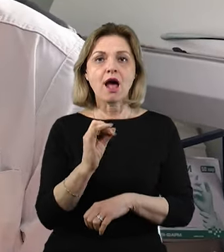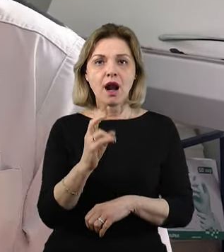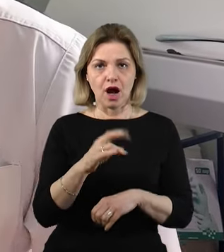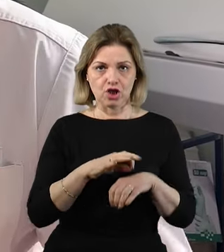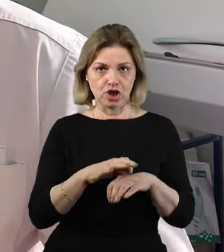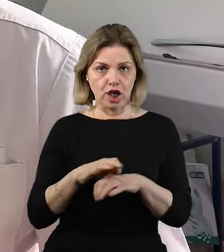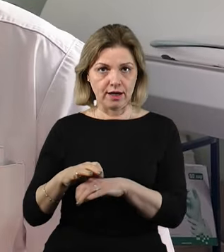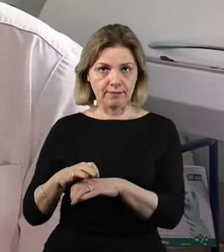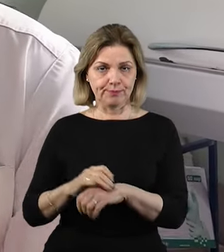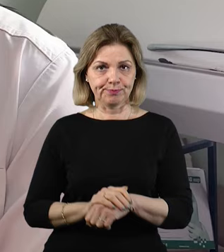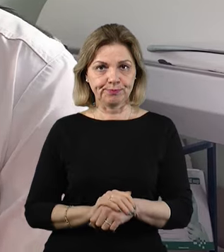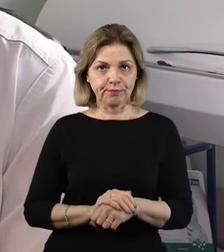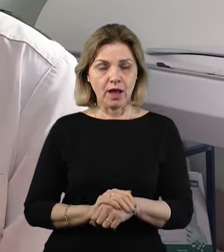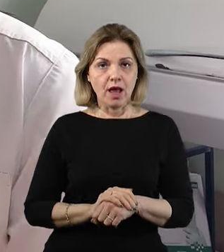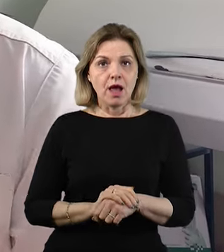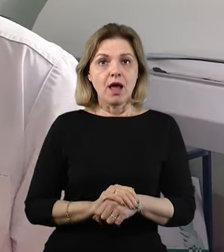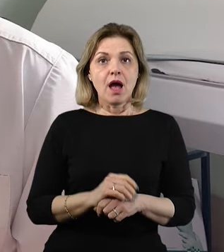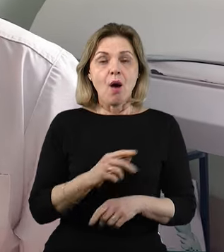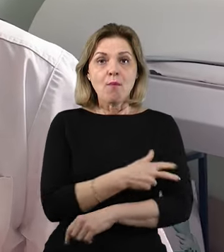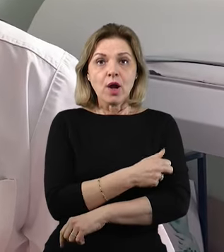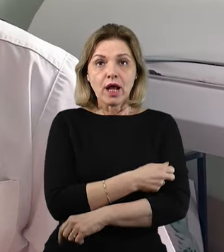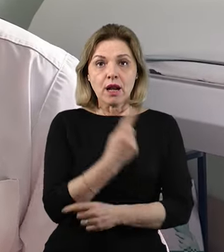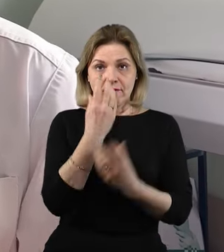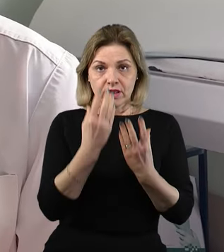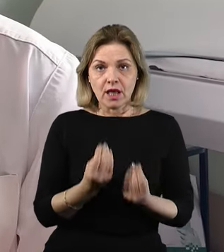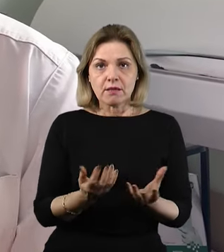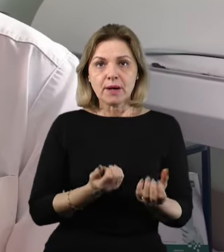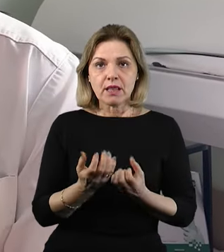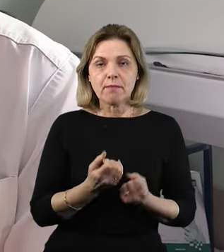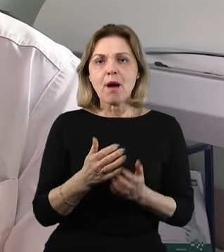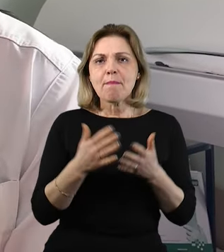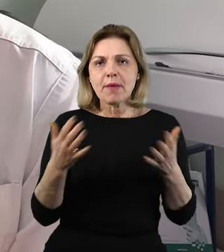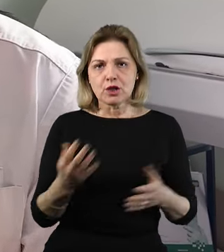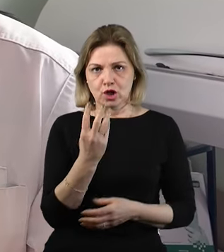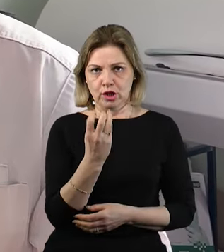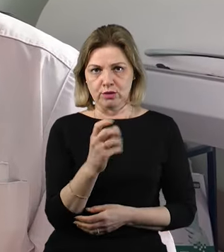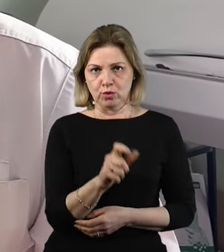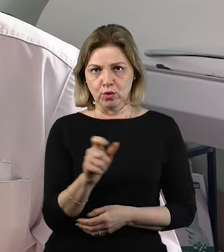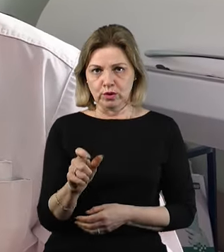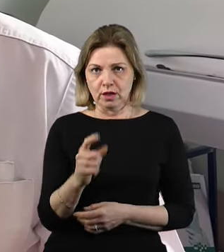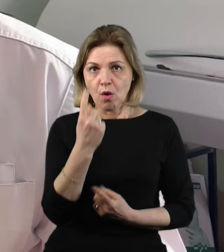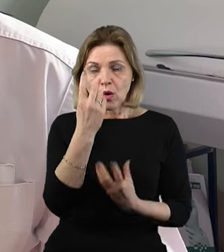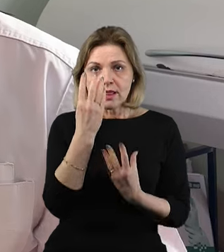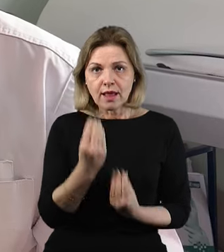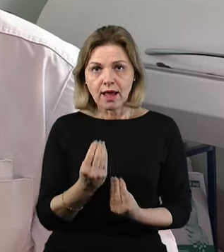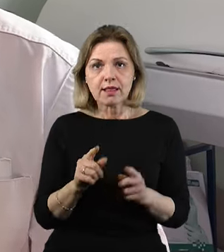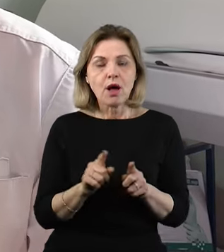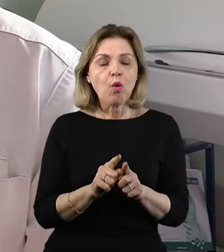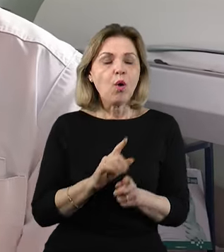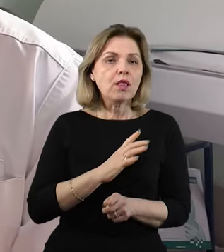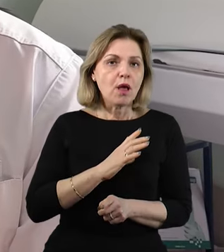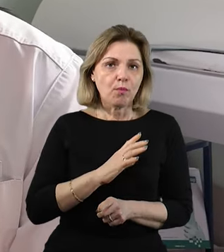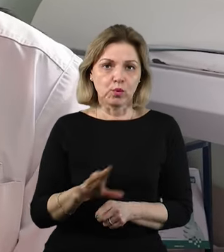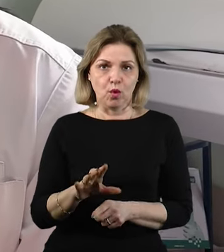рак шкіри. Поліклініка в день приймає більше 300 пацієнтів. За день такого